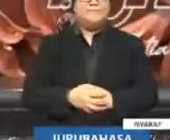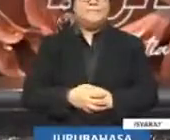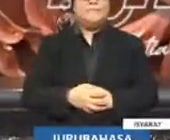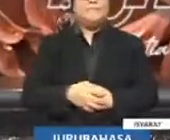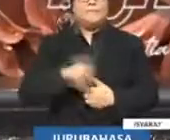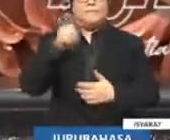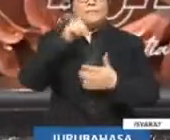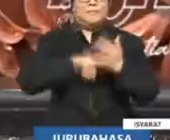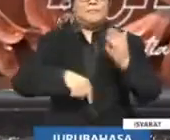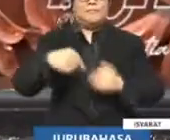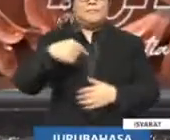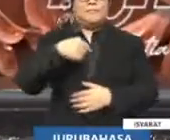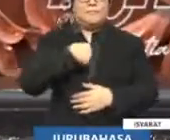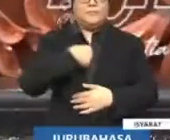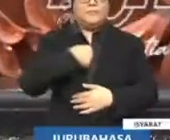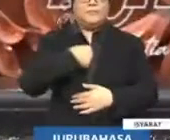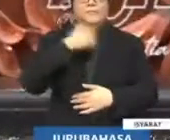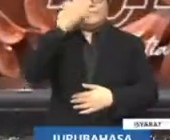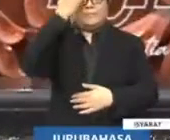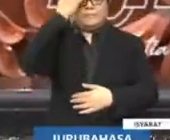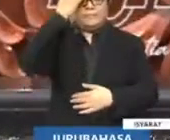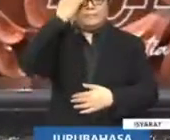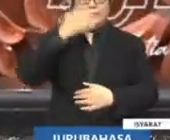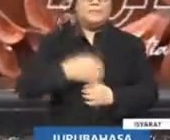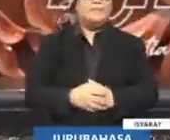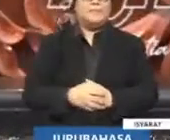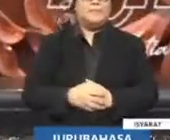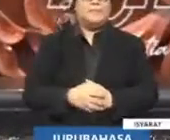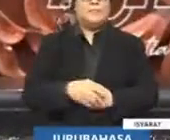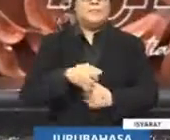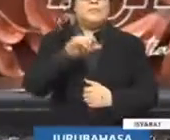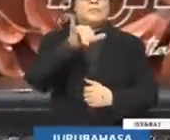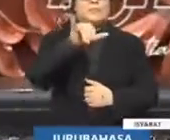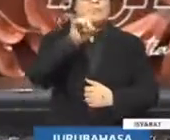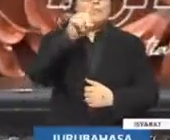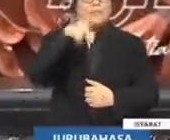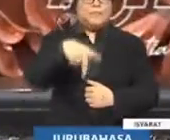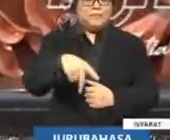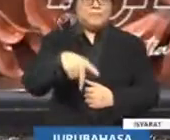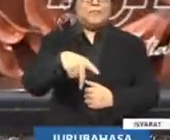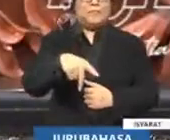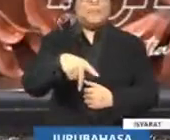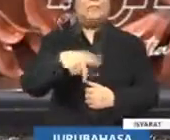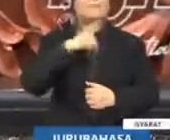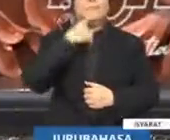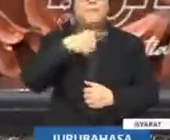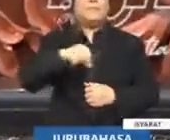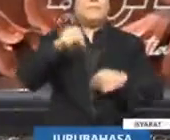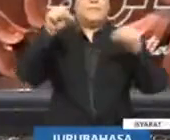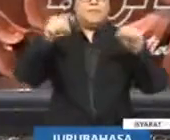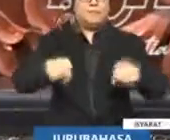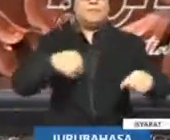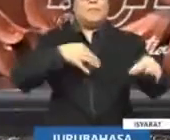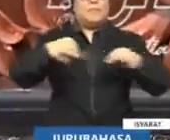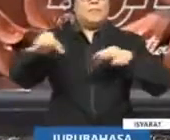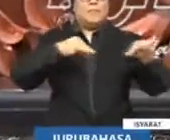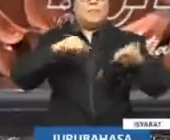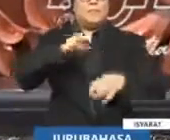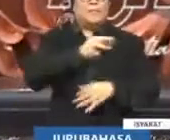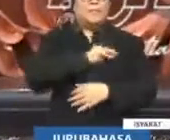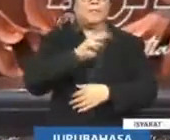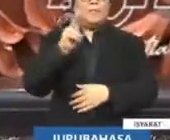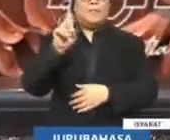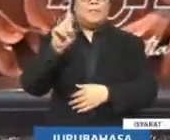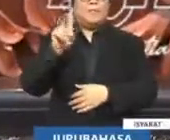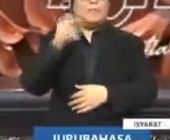apa yang saya ketahui speaker dong Raya telah benarkan kenangan menteri